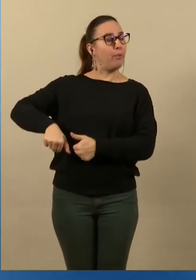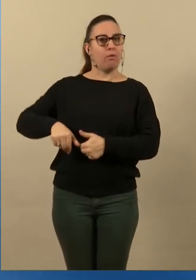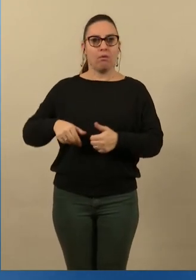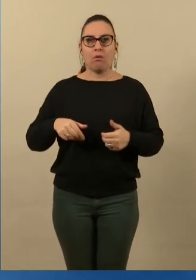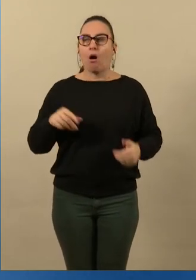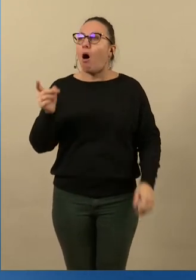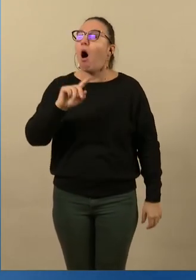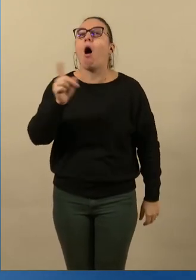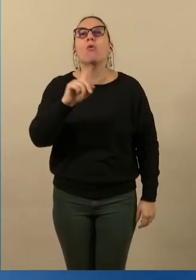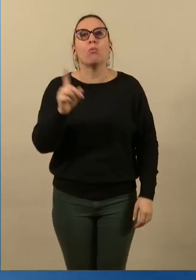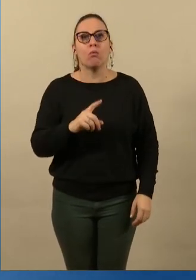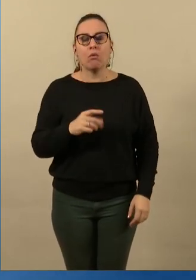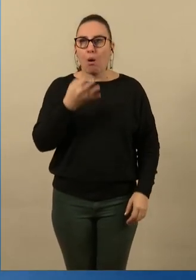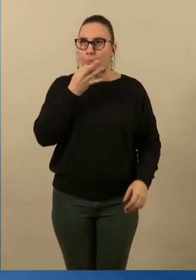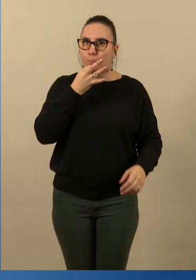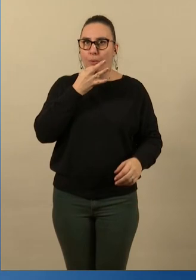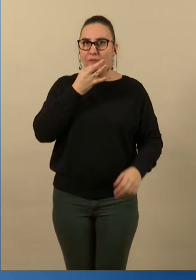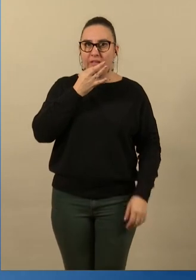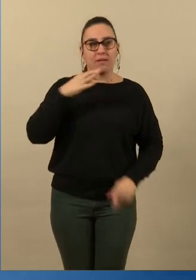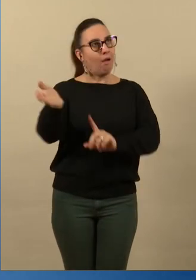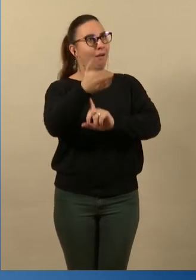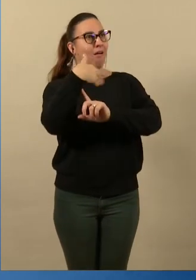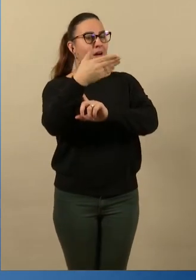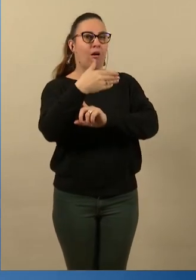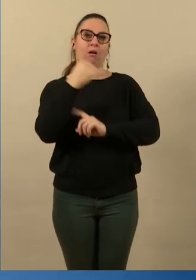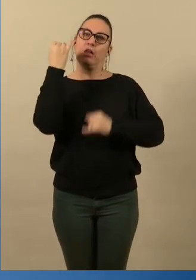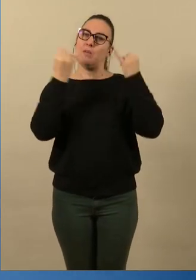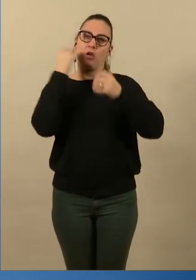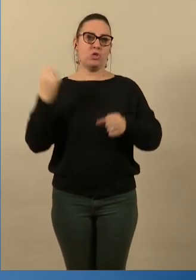saisisse pas cette occasion ce serait évidemment très